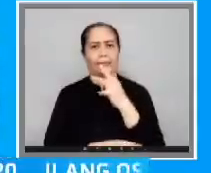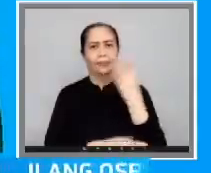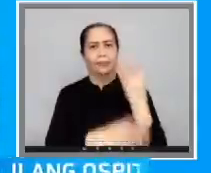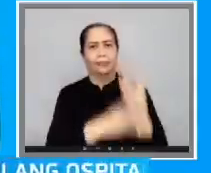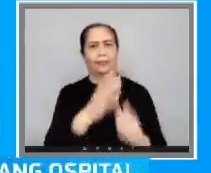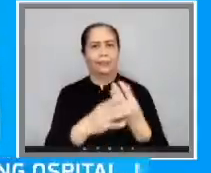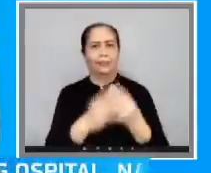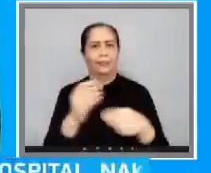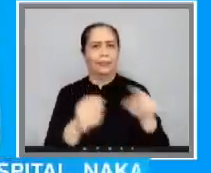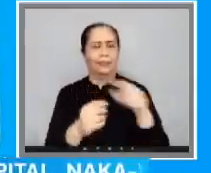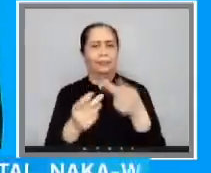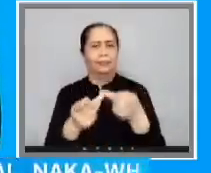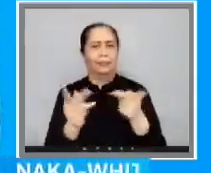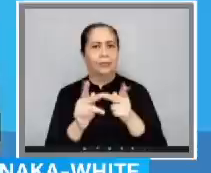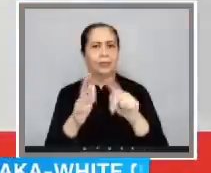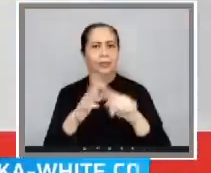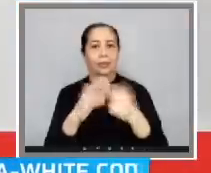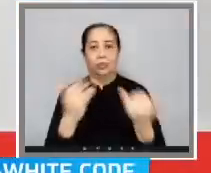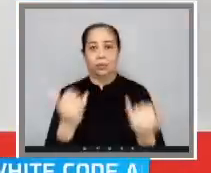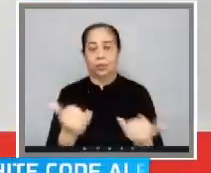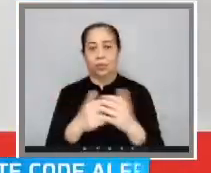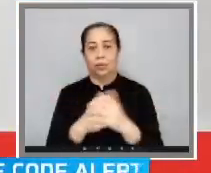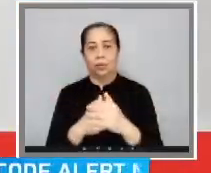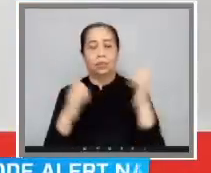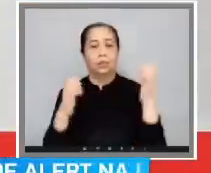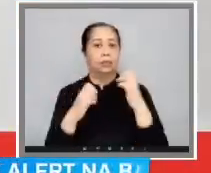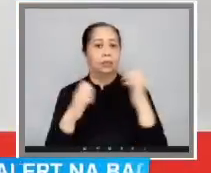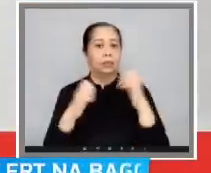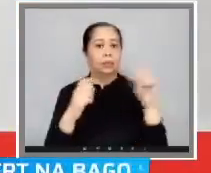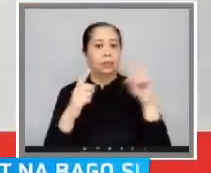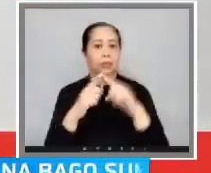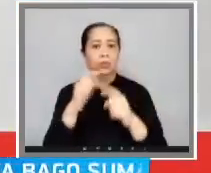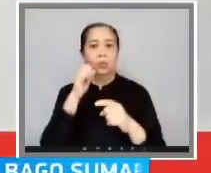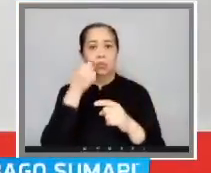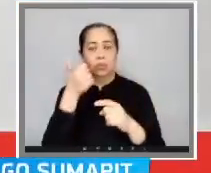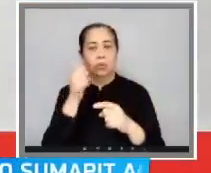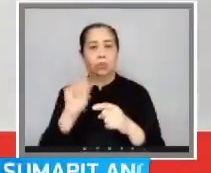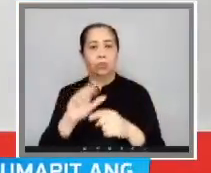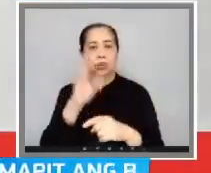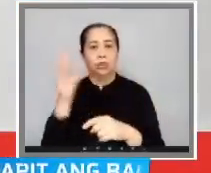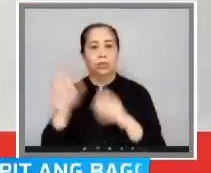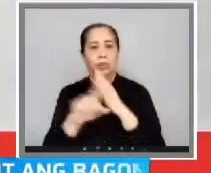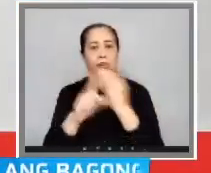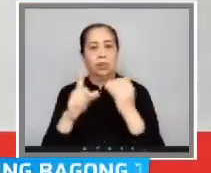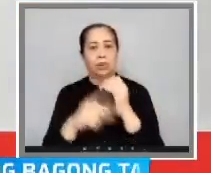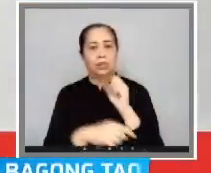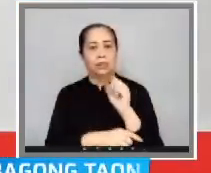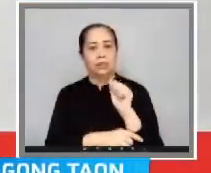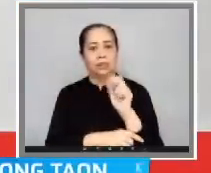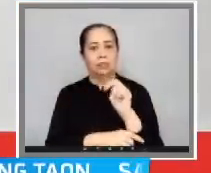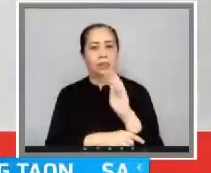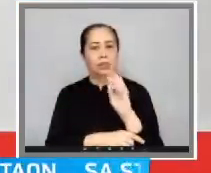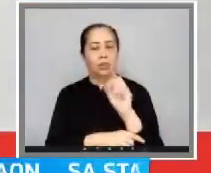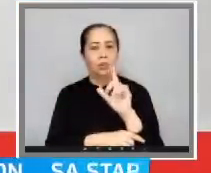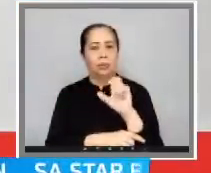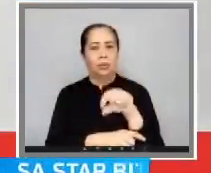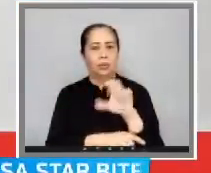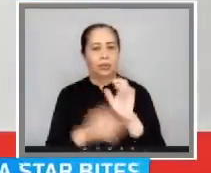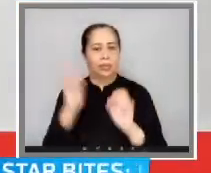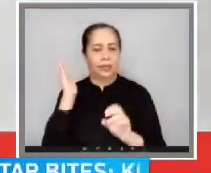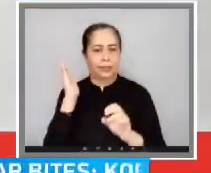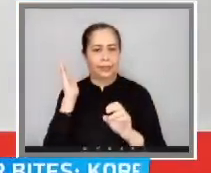lugar simula po ngayong araw. Asahan yan hanggang bukas ng umaga sa Barangay San Bartolome sa Quezon City at